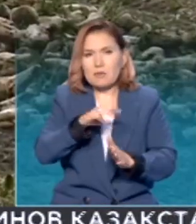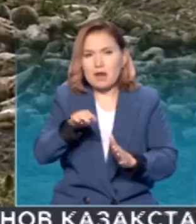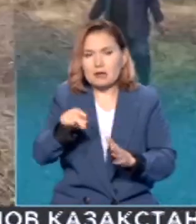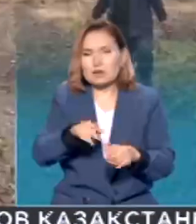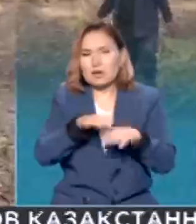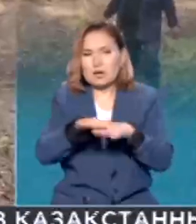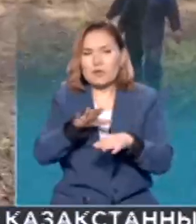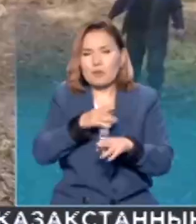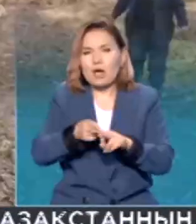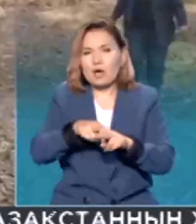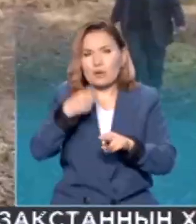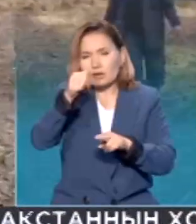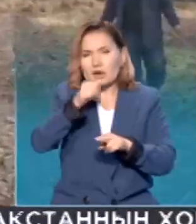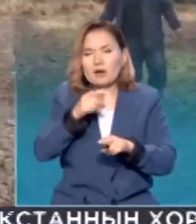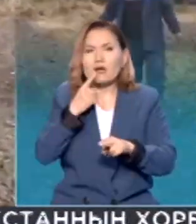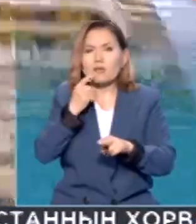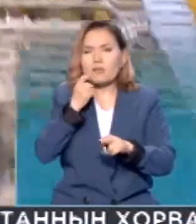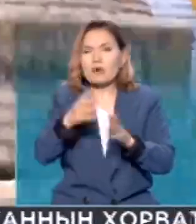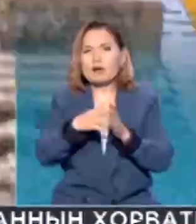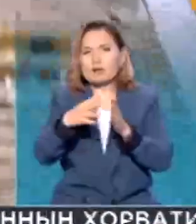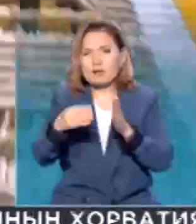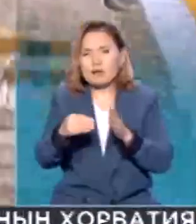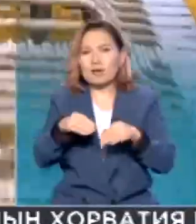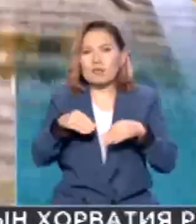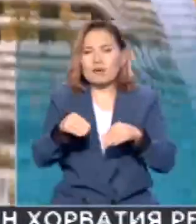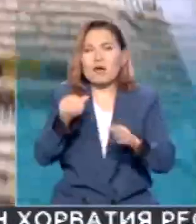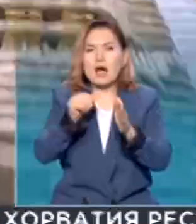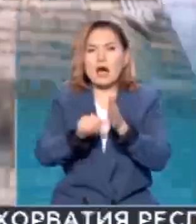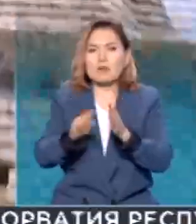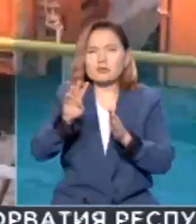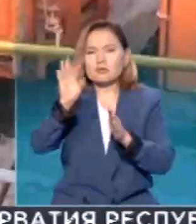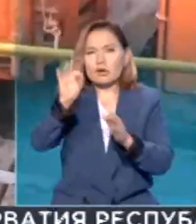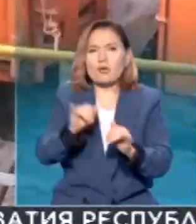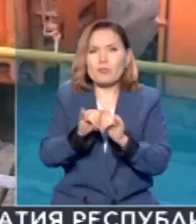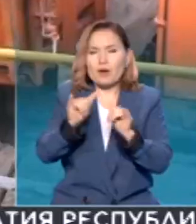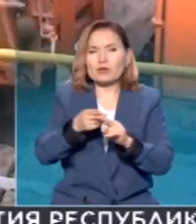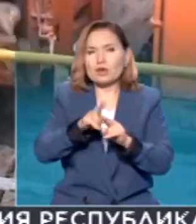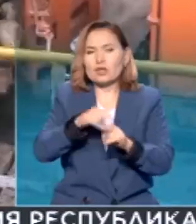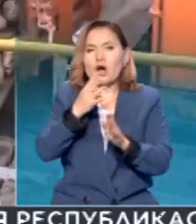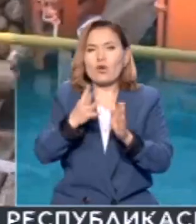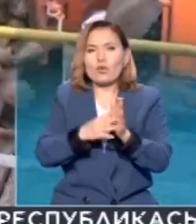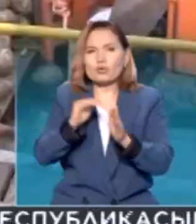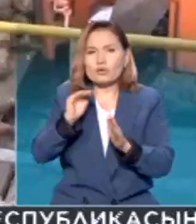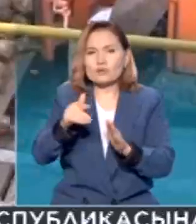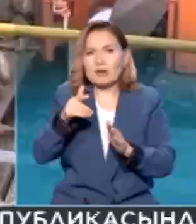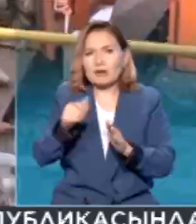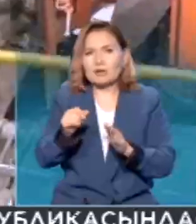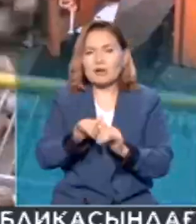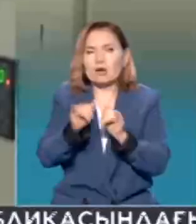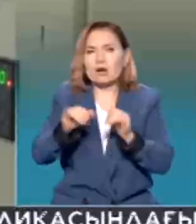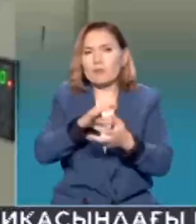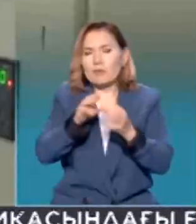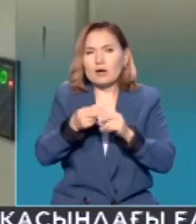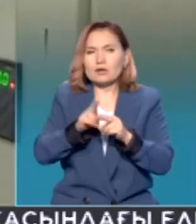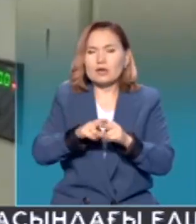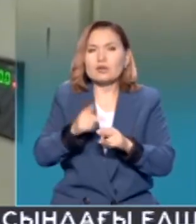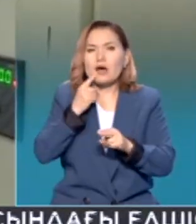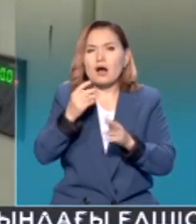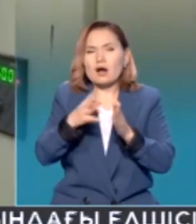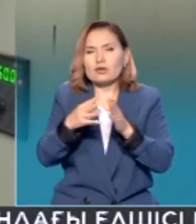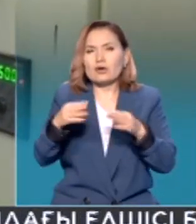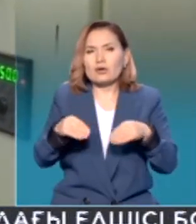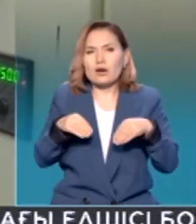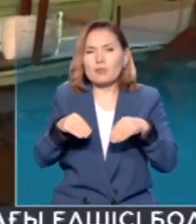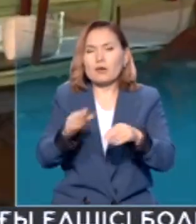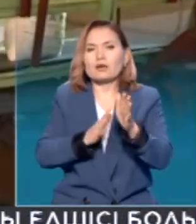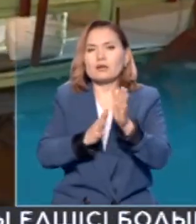министрліктің айтуынша, биыл қант қызылшасының егіс алаңдары 64%-ға ұлғайып, 19 мың гектарға жеткен. Сондай-ақ қызылша өсіруге